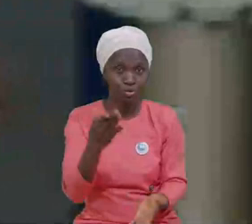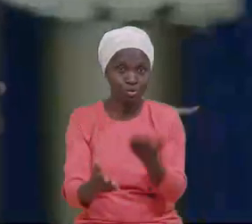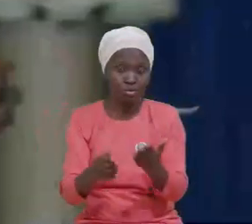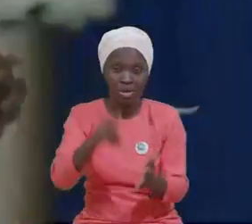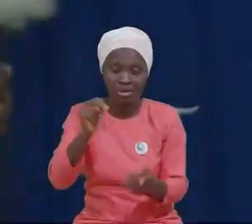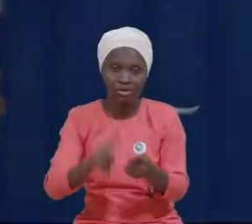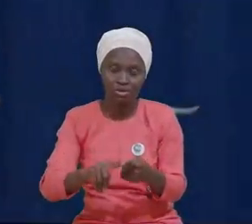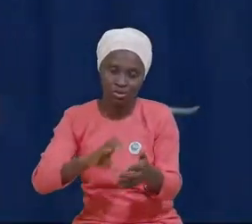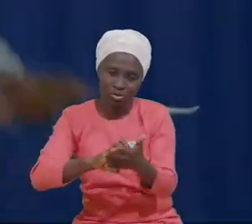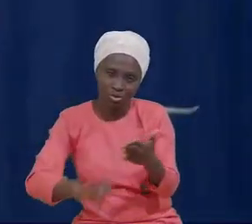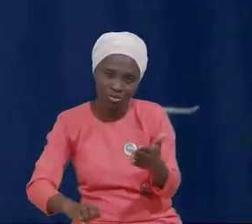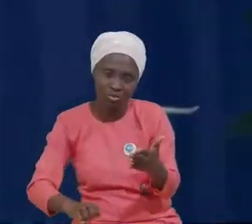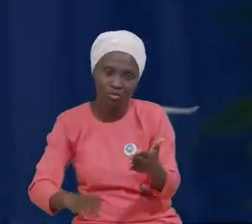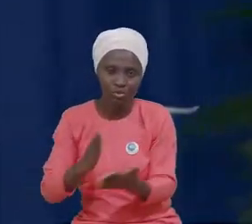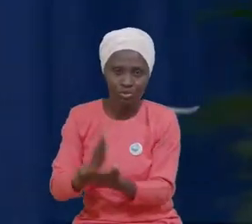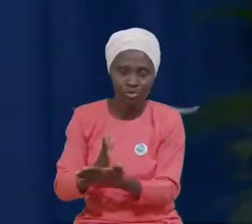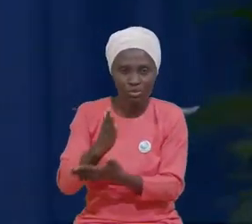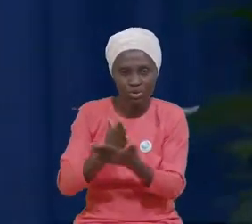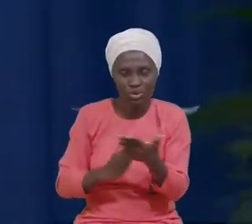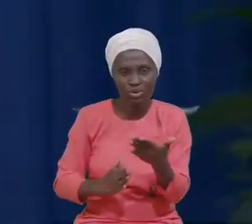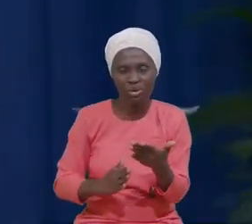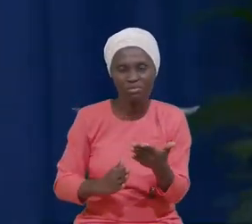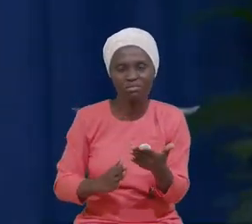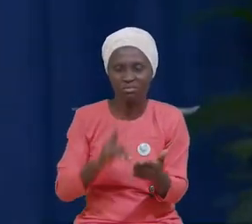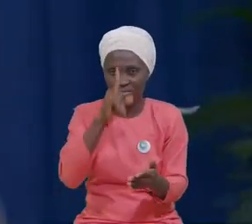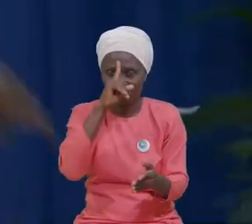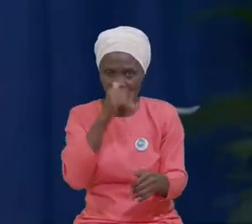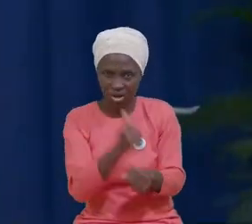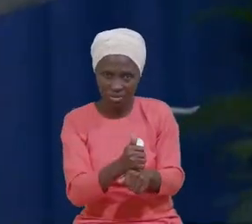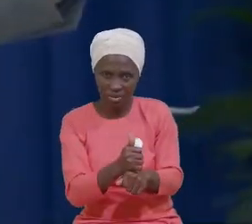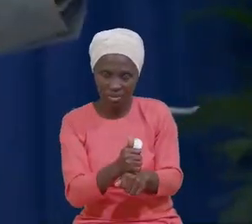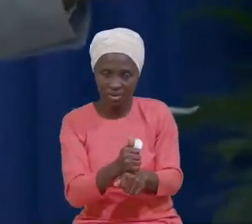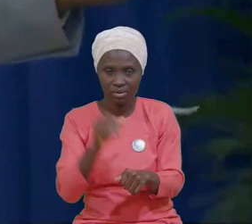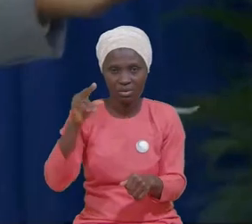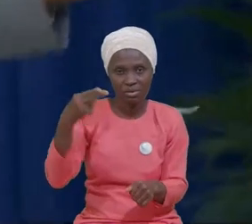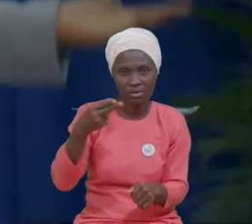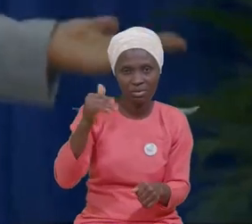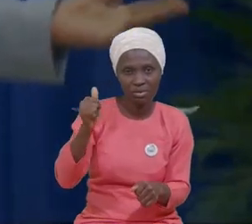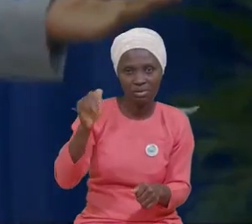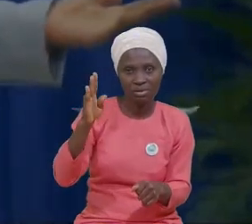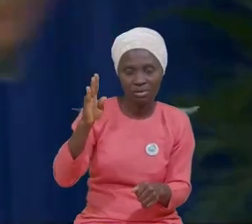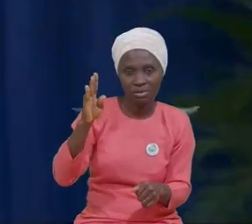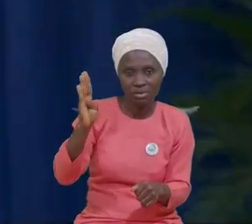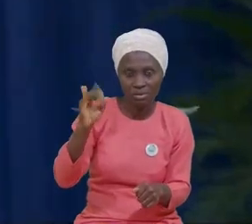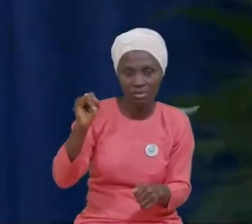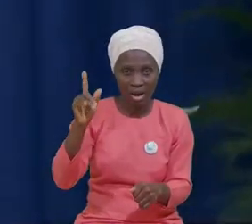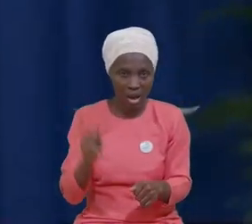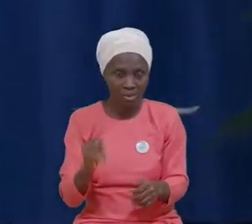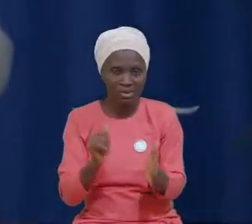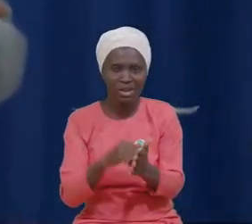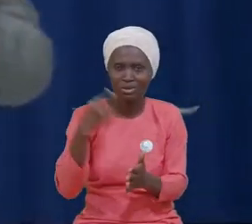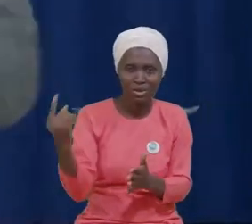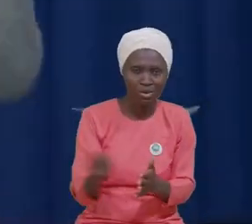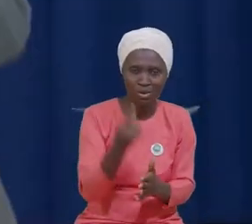Tu dois peut-être mettre de côté une habitude donnée, une habitude qui te fait toujours tomber. Tu le dis et tu te